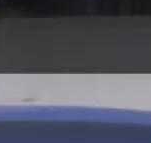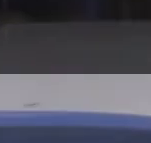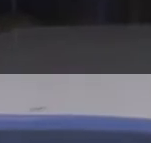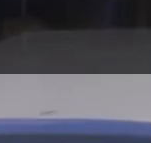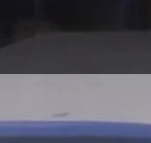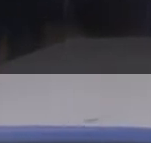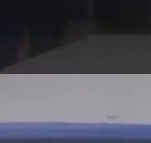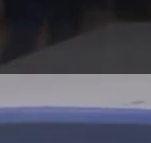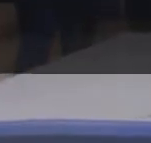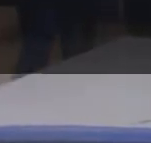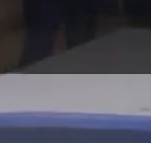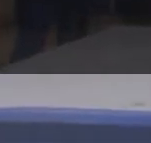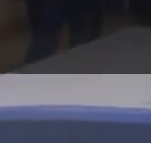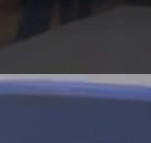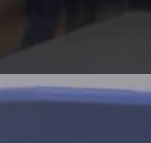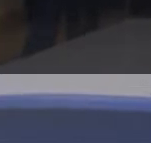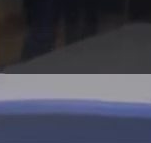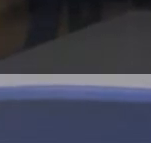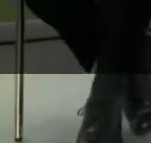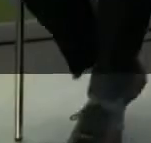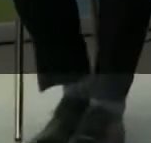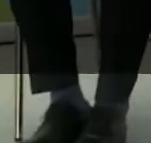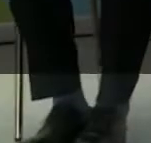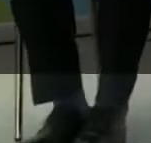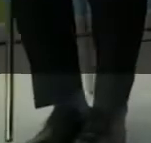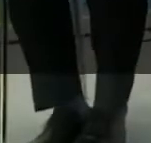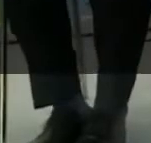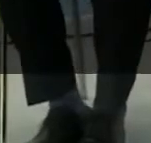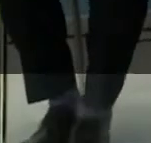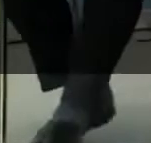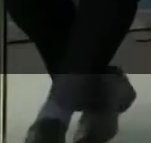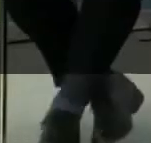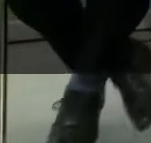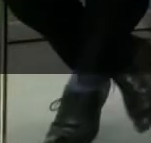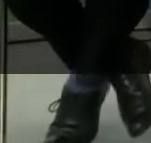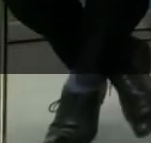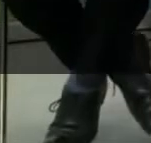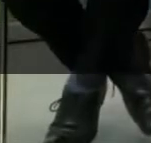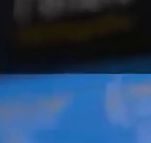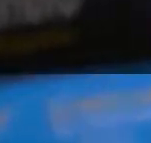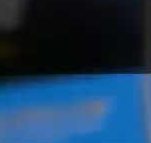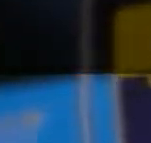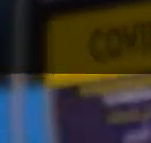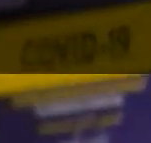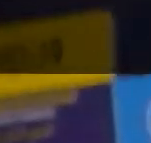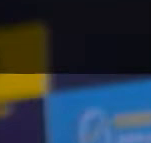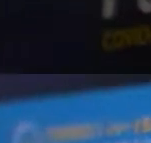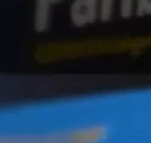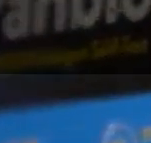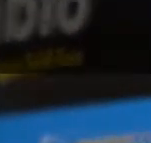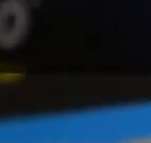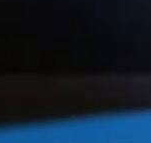בו מההמלצה על ביטול הבידודים במערכת החינוך. משרד הבריאות ממליצים לראש הממשלה על דחייתו, ההורים וראשי